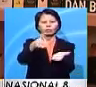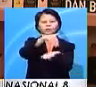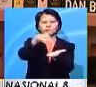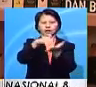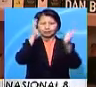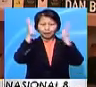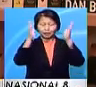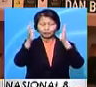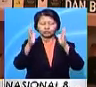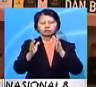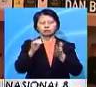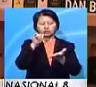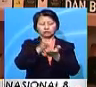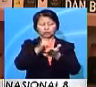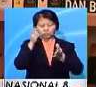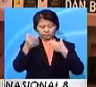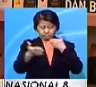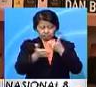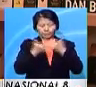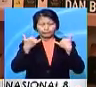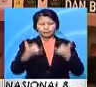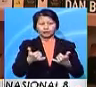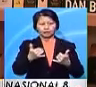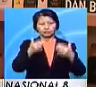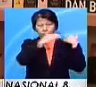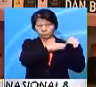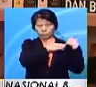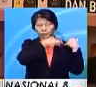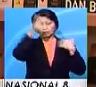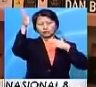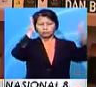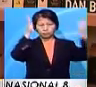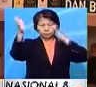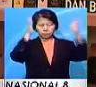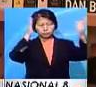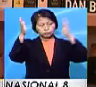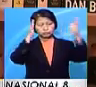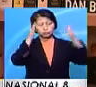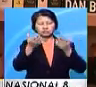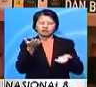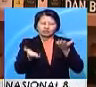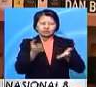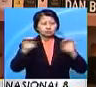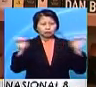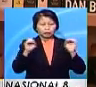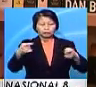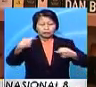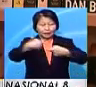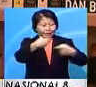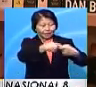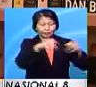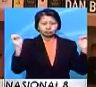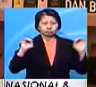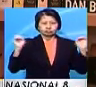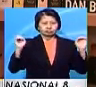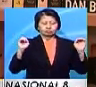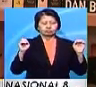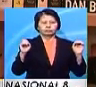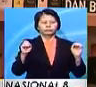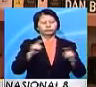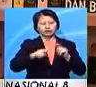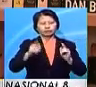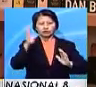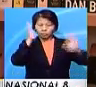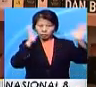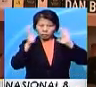dikatakan walaupun setakat hari ini peranan Malaysia dikatakan mungkin tak ada langsung dalam isu Kashmir, tapi